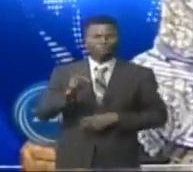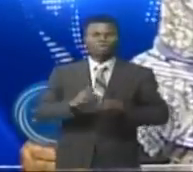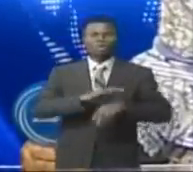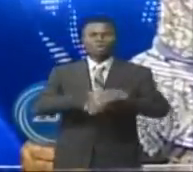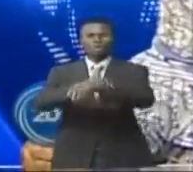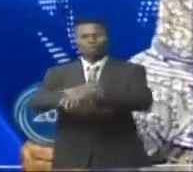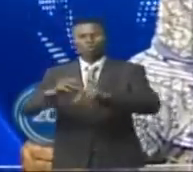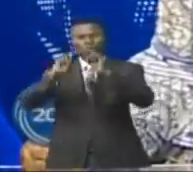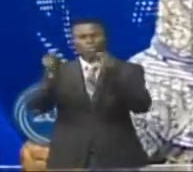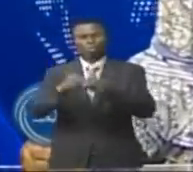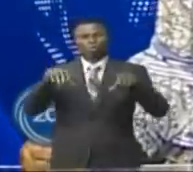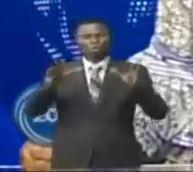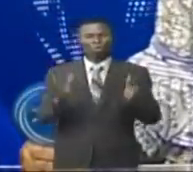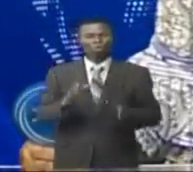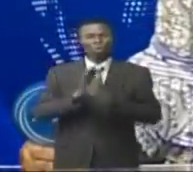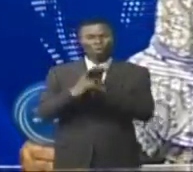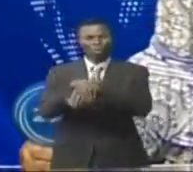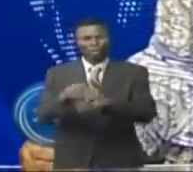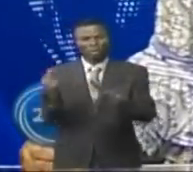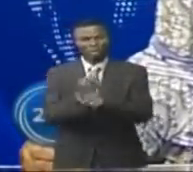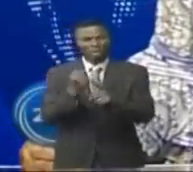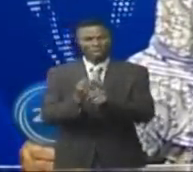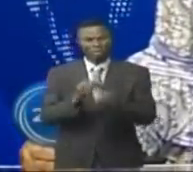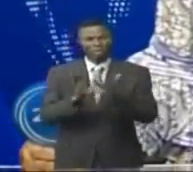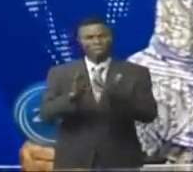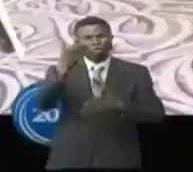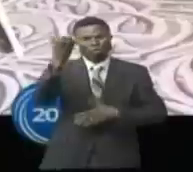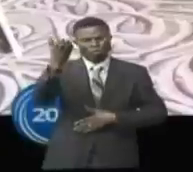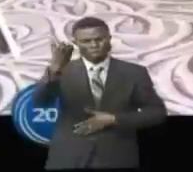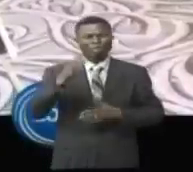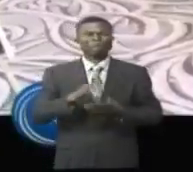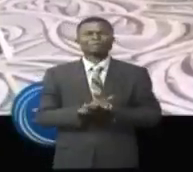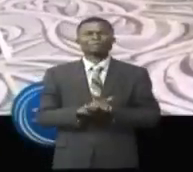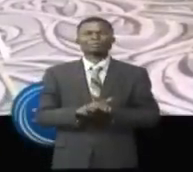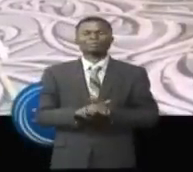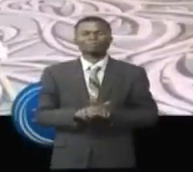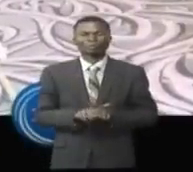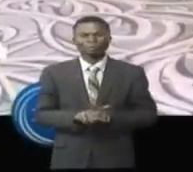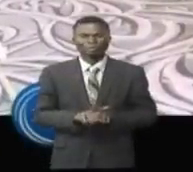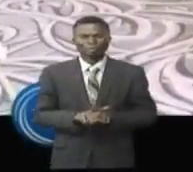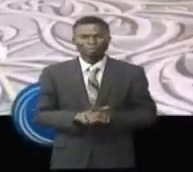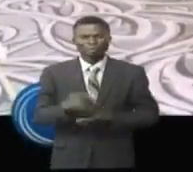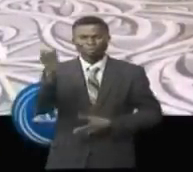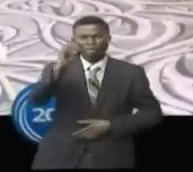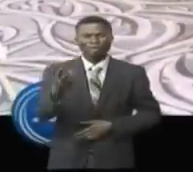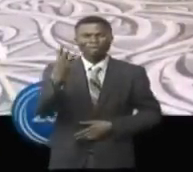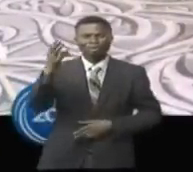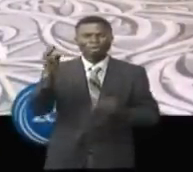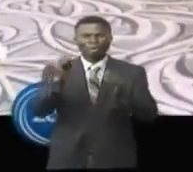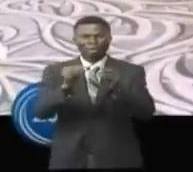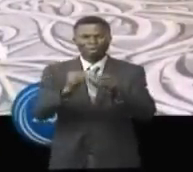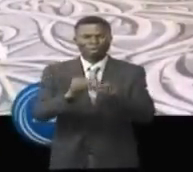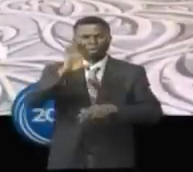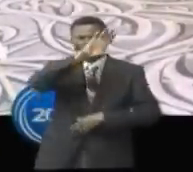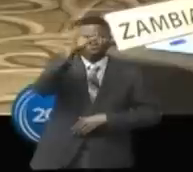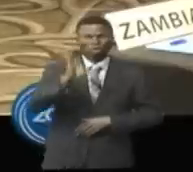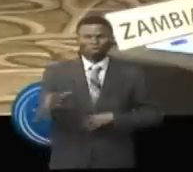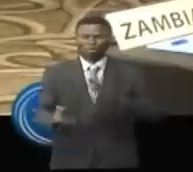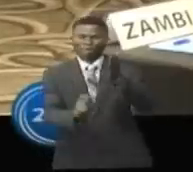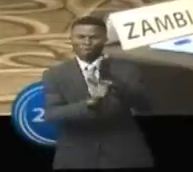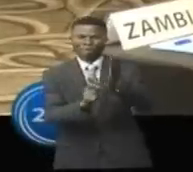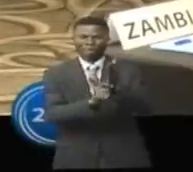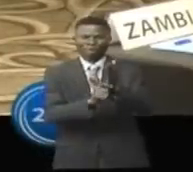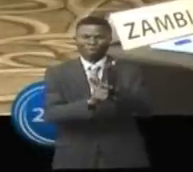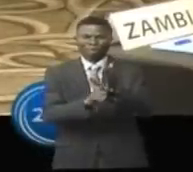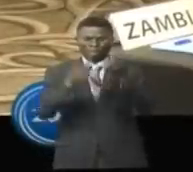de la RDC à ces travaux. Commentaire de Jacques Tchouba-Bouamij. La 33e réunion du comité d'appui technique de